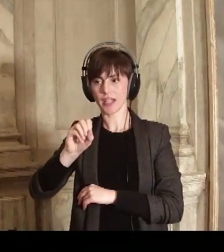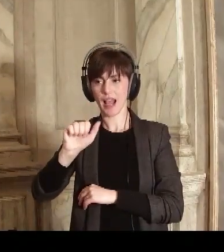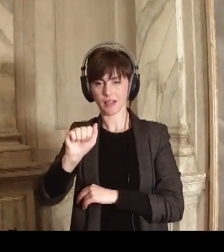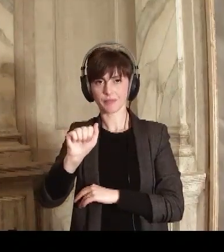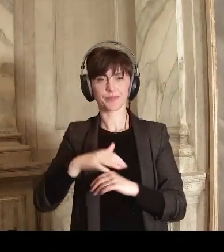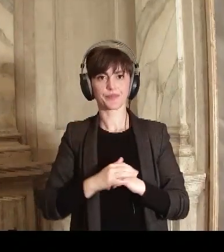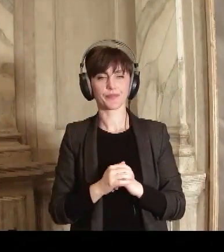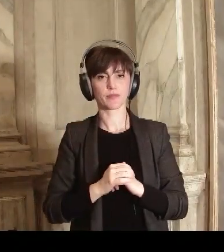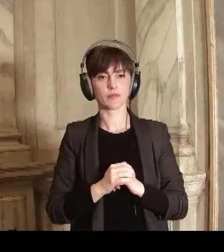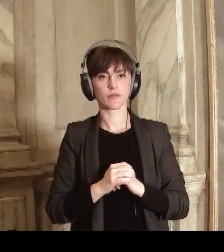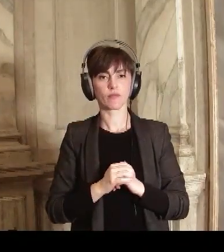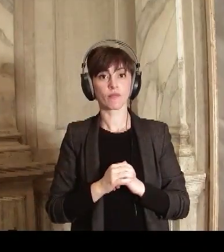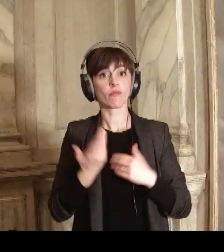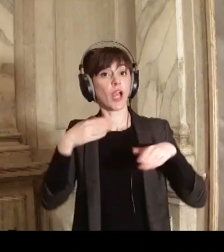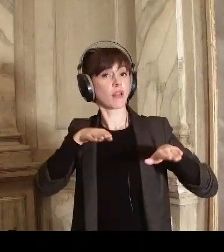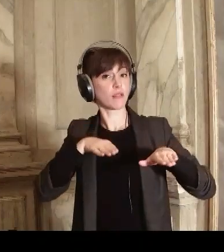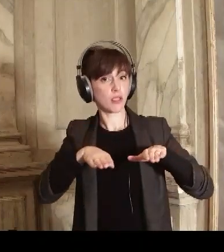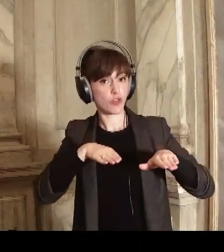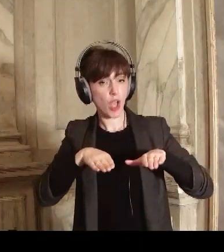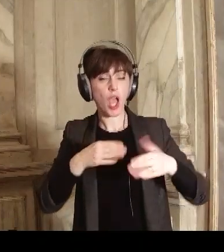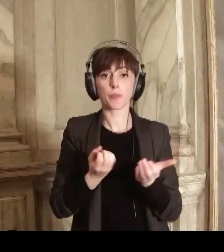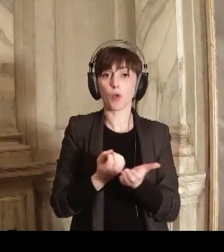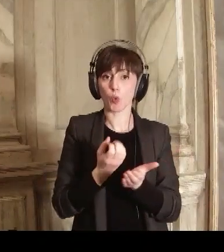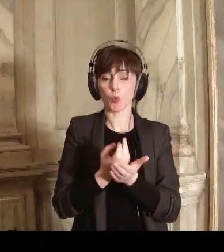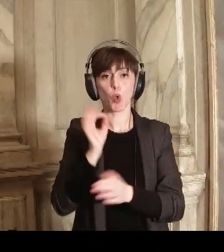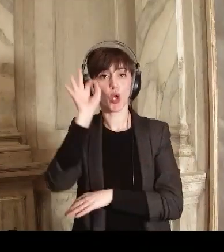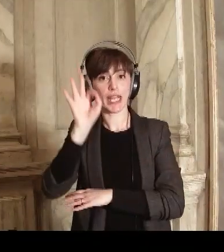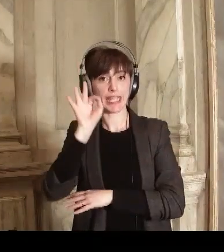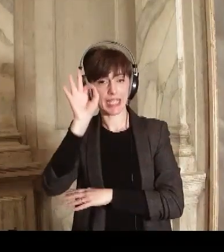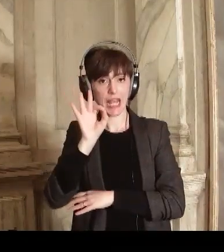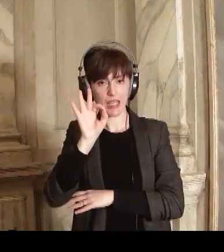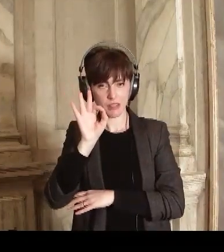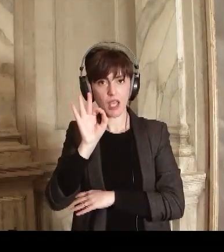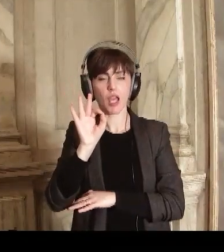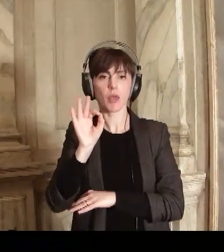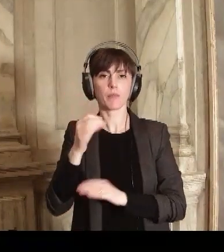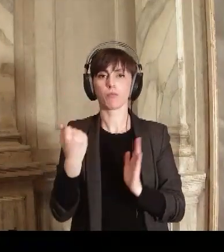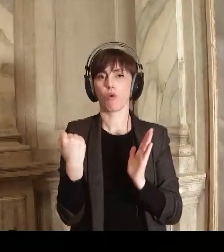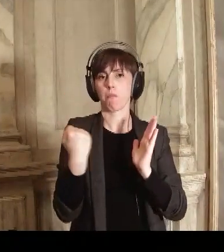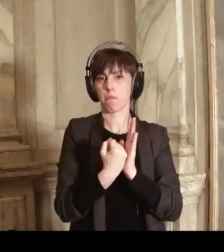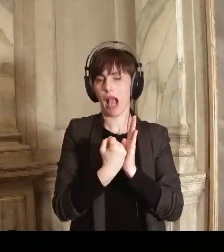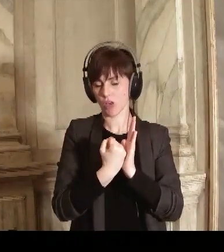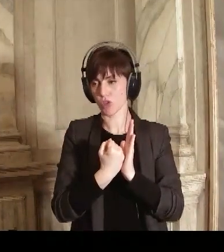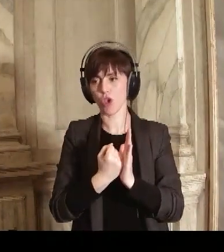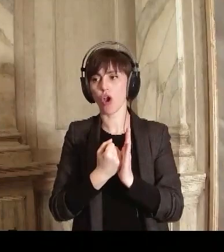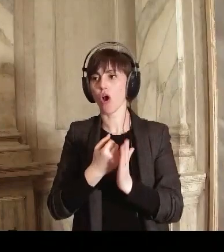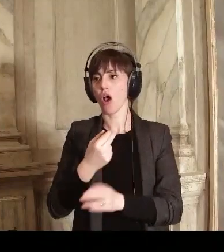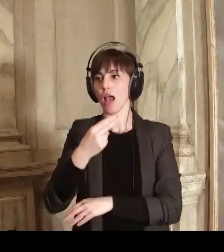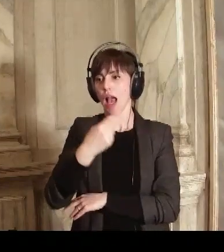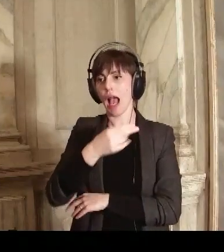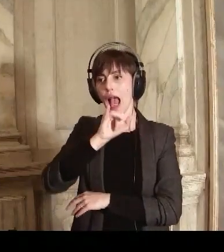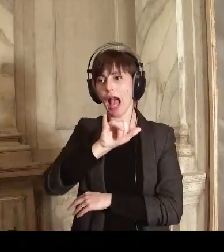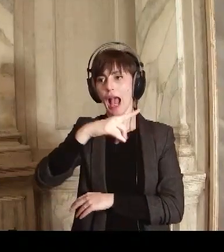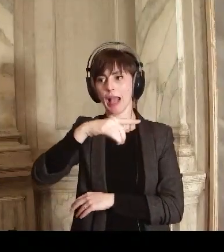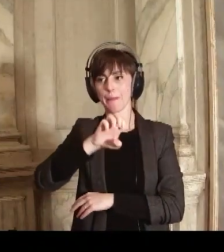9, influente DJ e producer inglese, fondatore dell'etichetta Hyperdub, presenta un DJ set